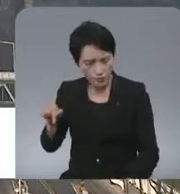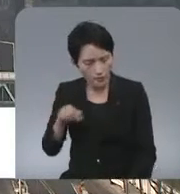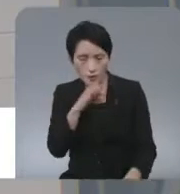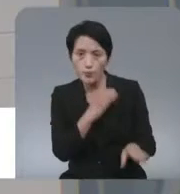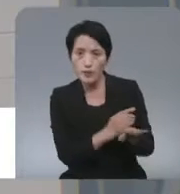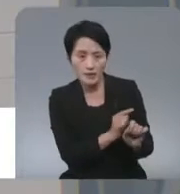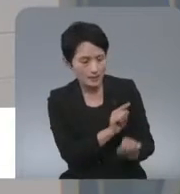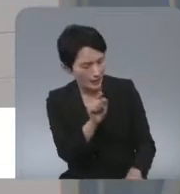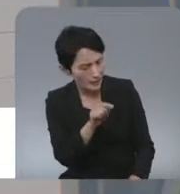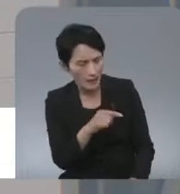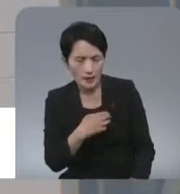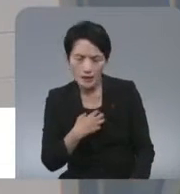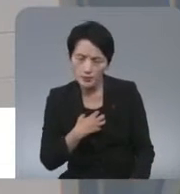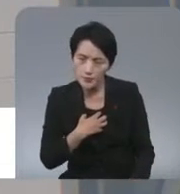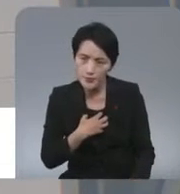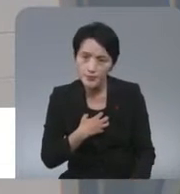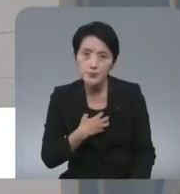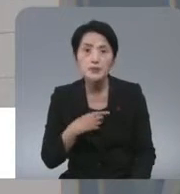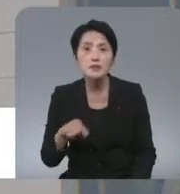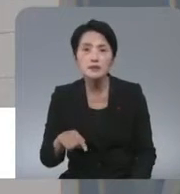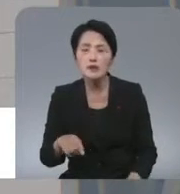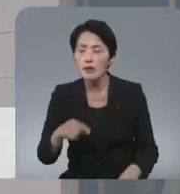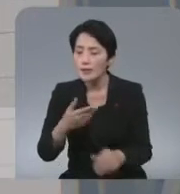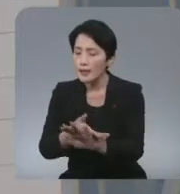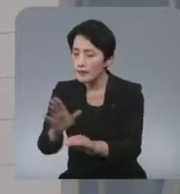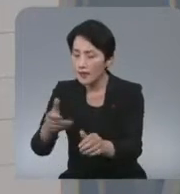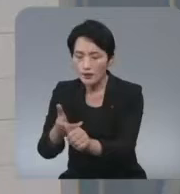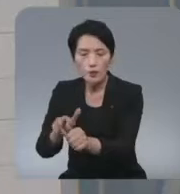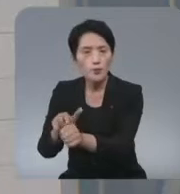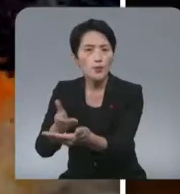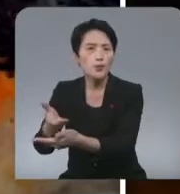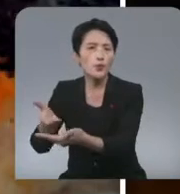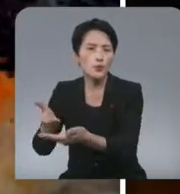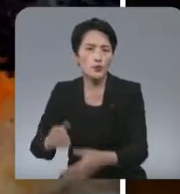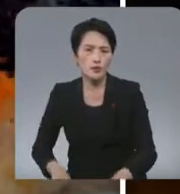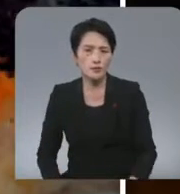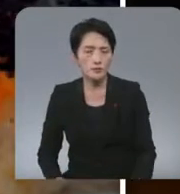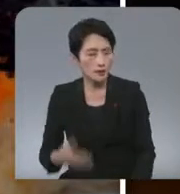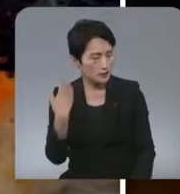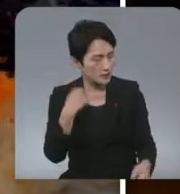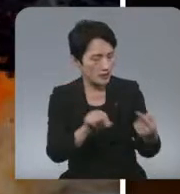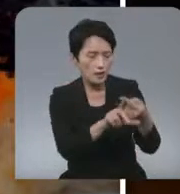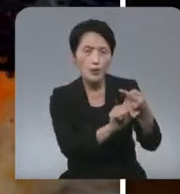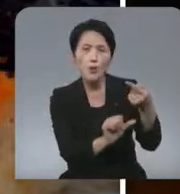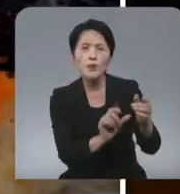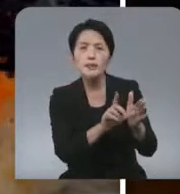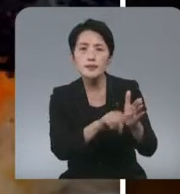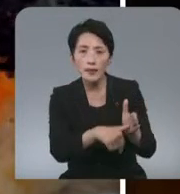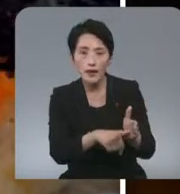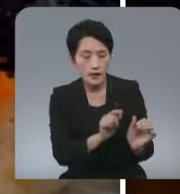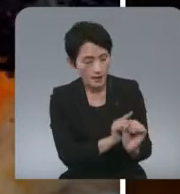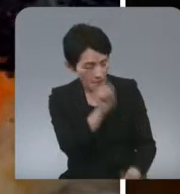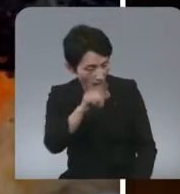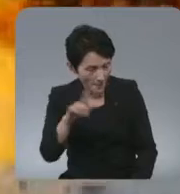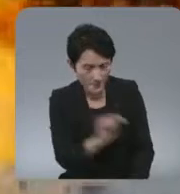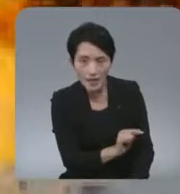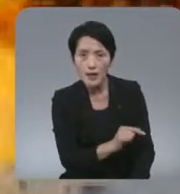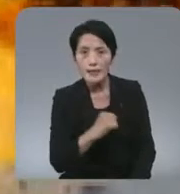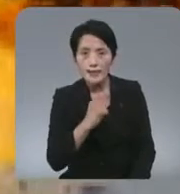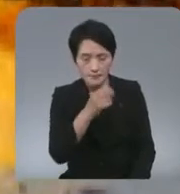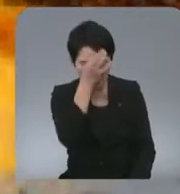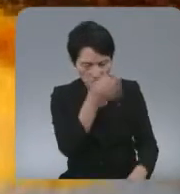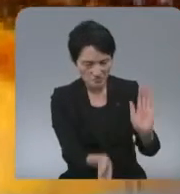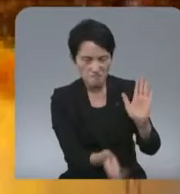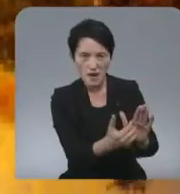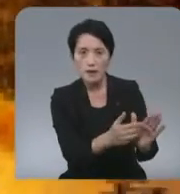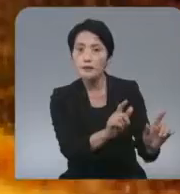регионе говорится в сообщении непосредственно после запуска ракеты совет национальной безопасности при президенте республики